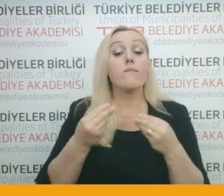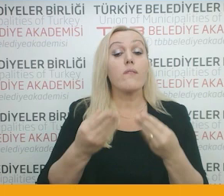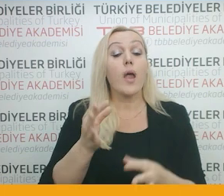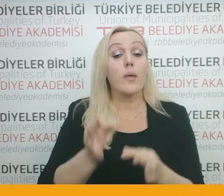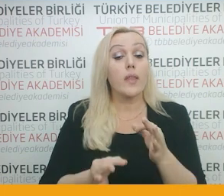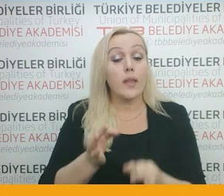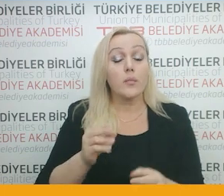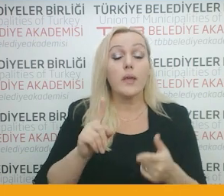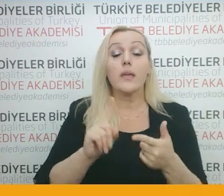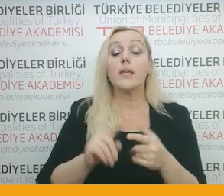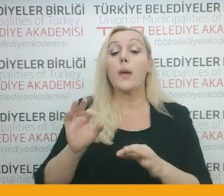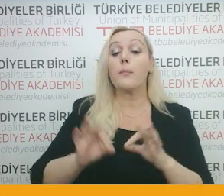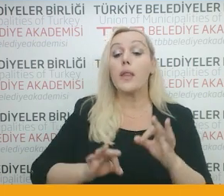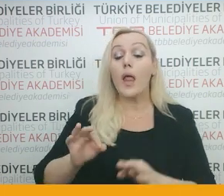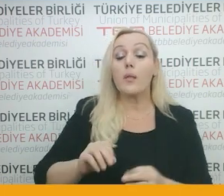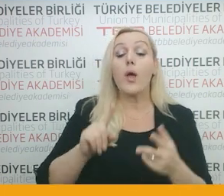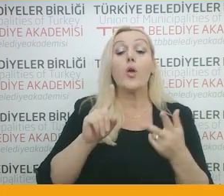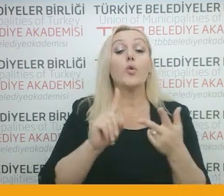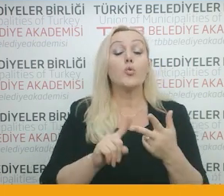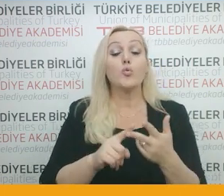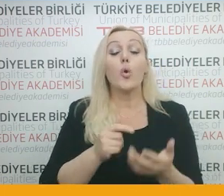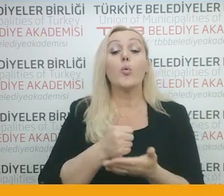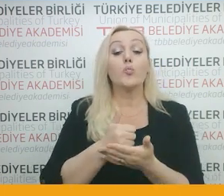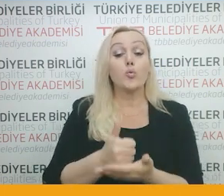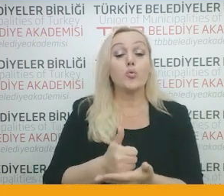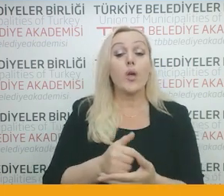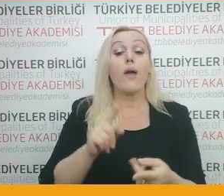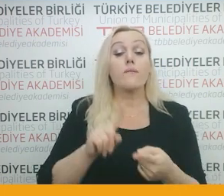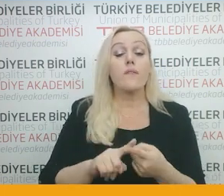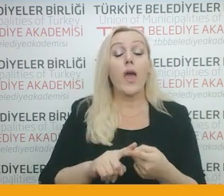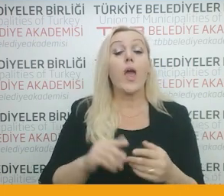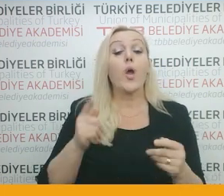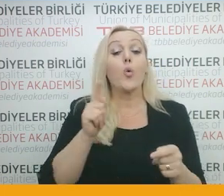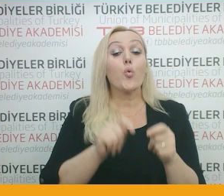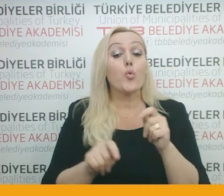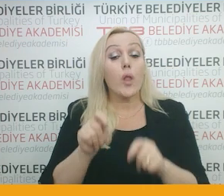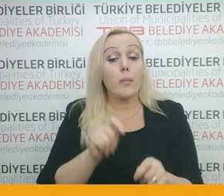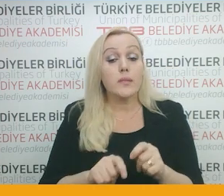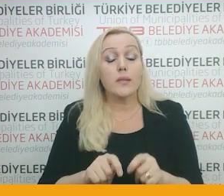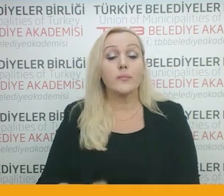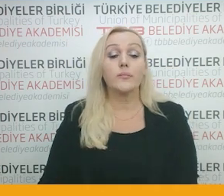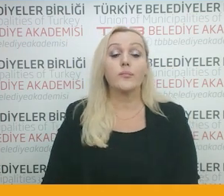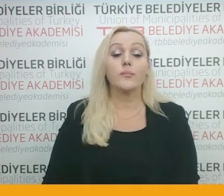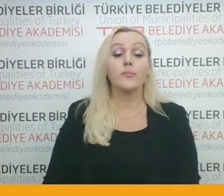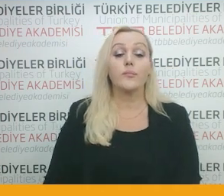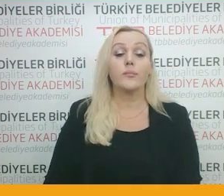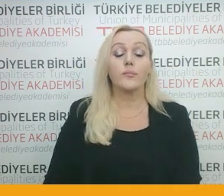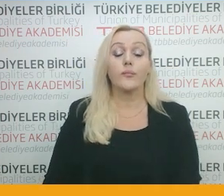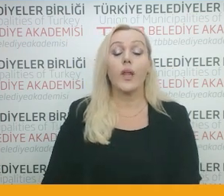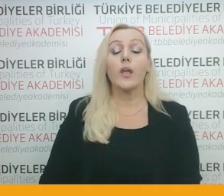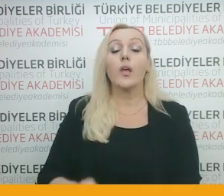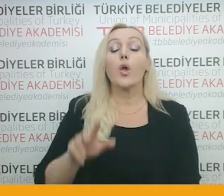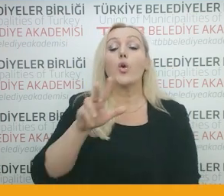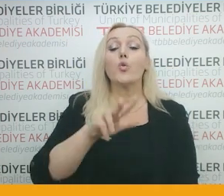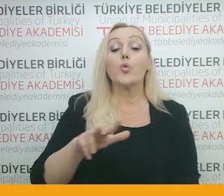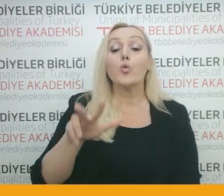denetim, ikincisi planlama, üçüncüsü bütçe ve uygulaması. Burada 3